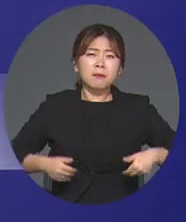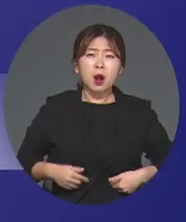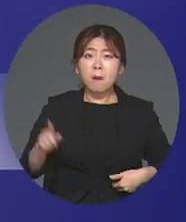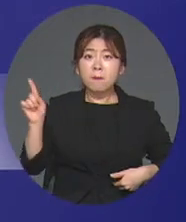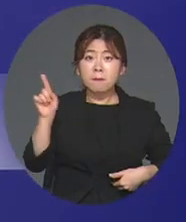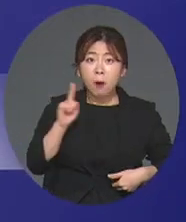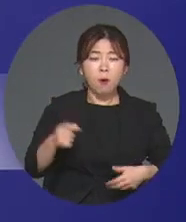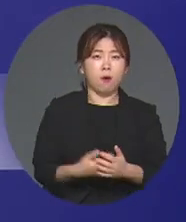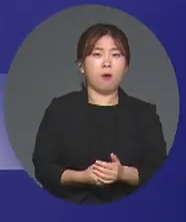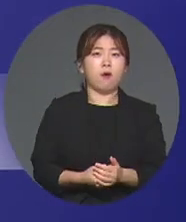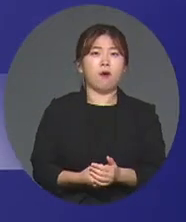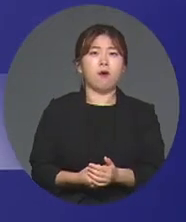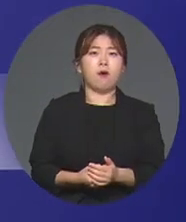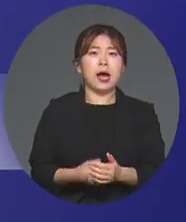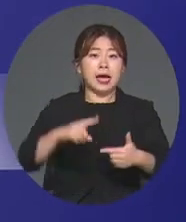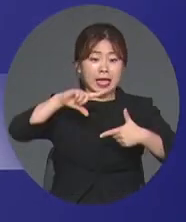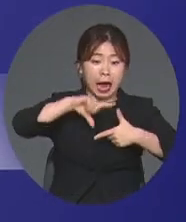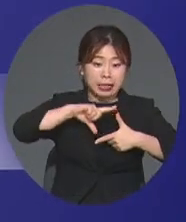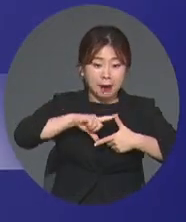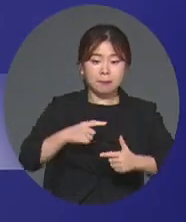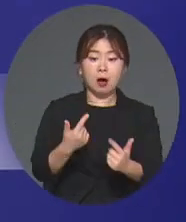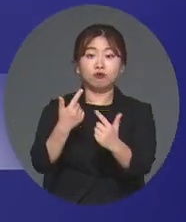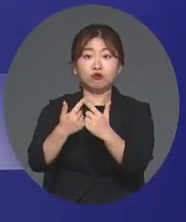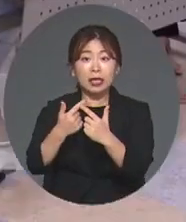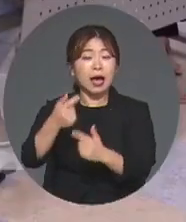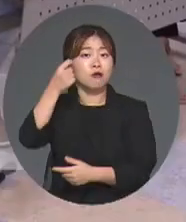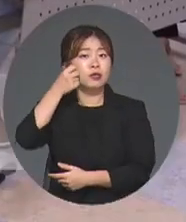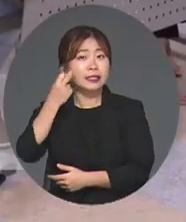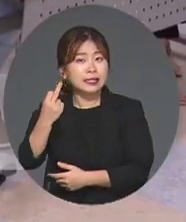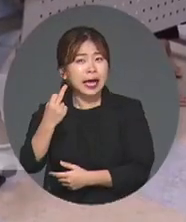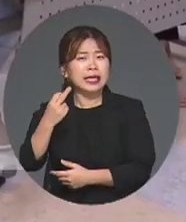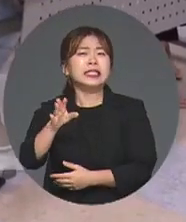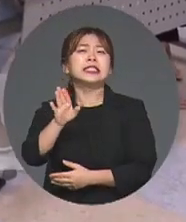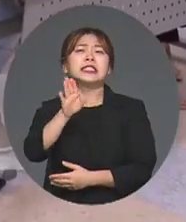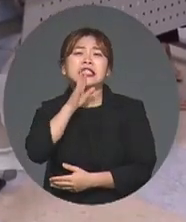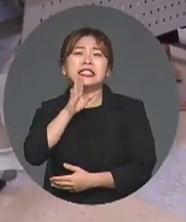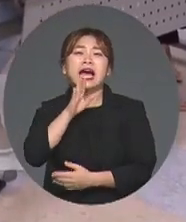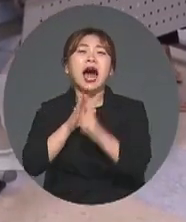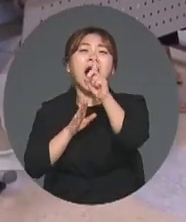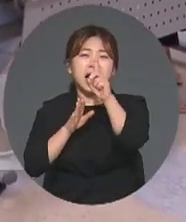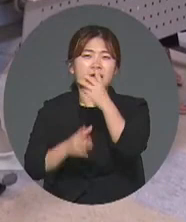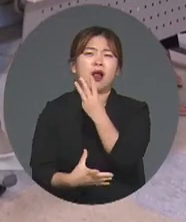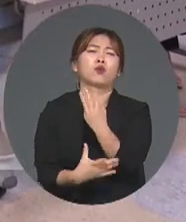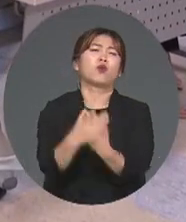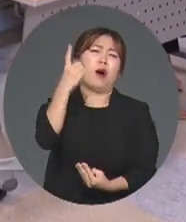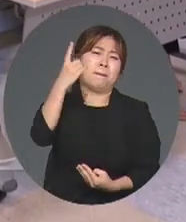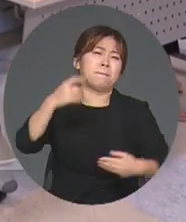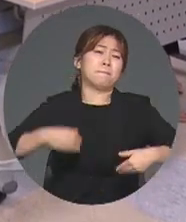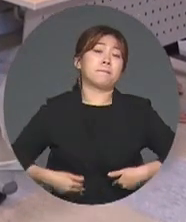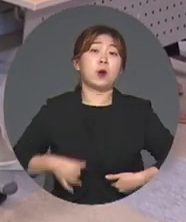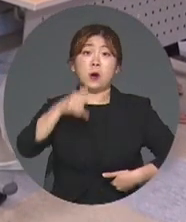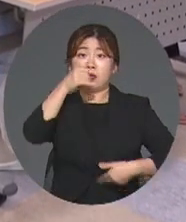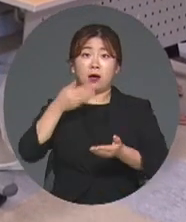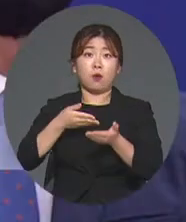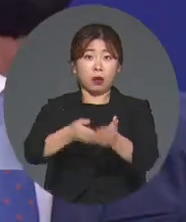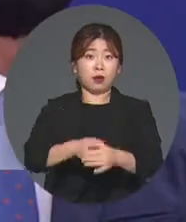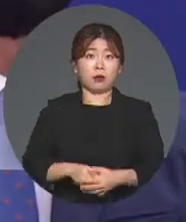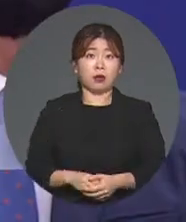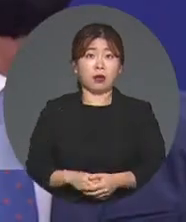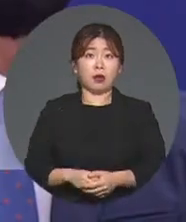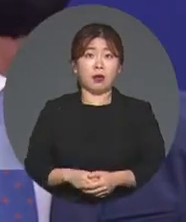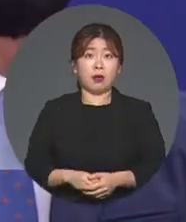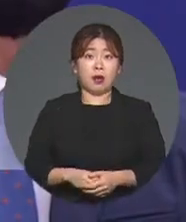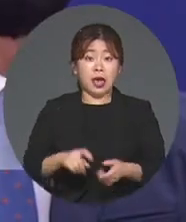부산과 울산, 경남을 하나의 자치단체로 묶는 행정통합을 제시했습니다. 권한도 예산도 없는